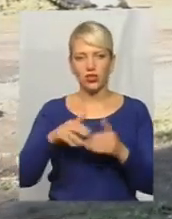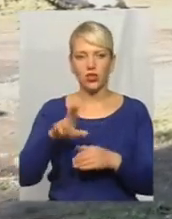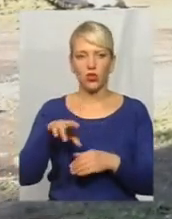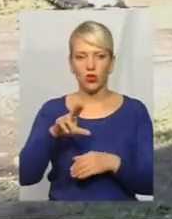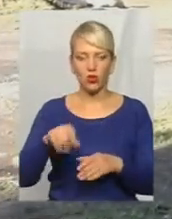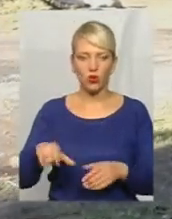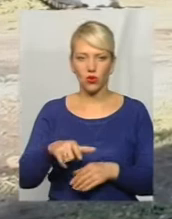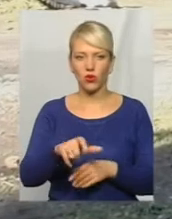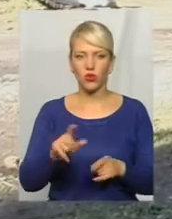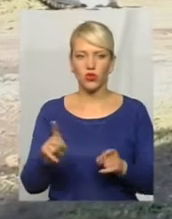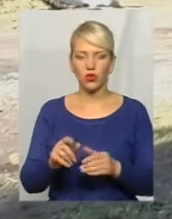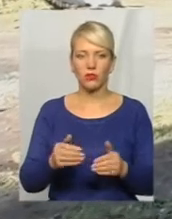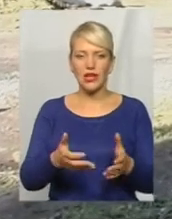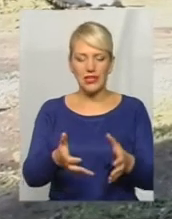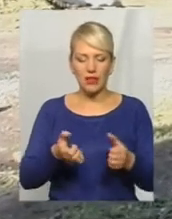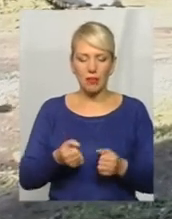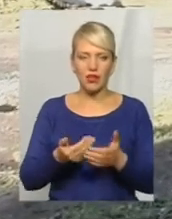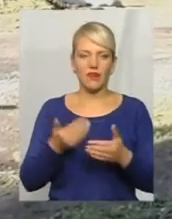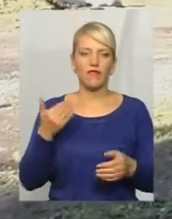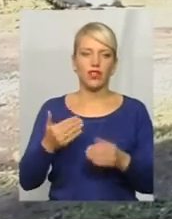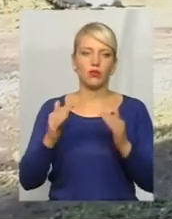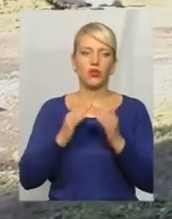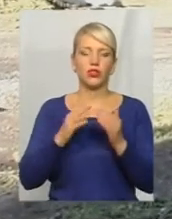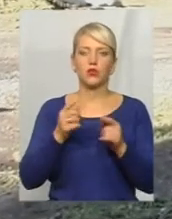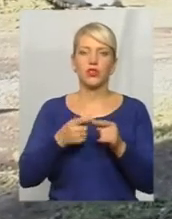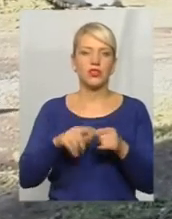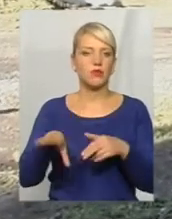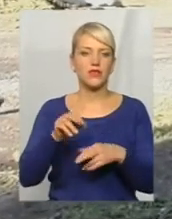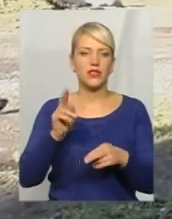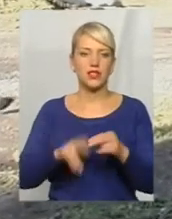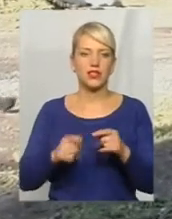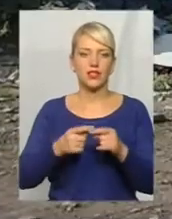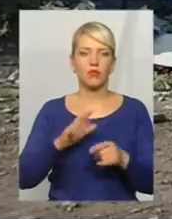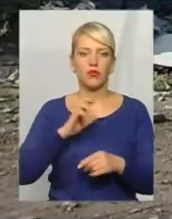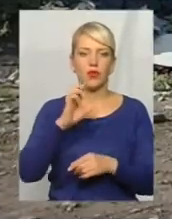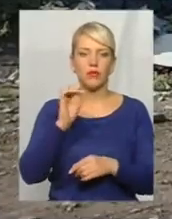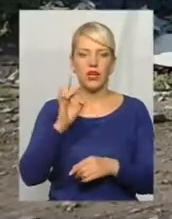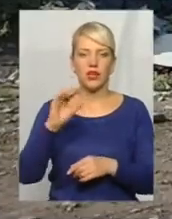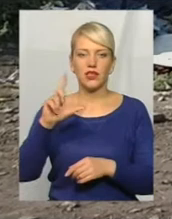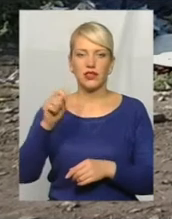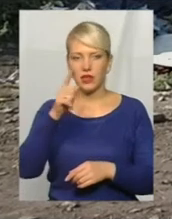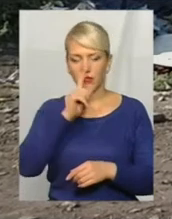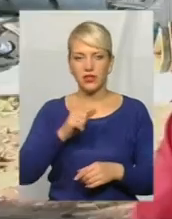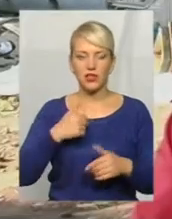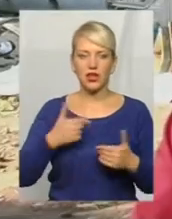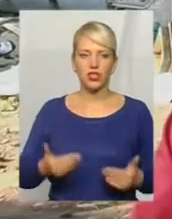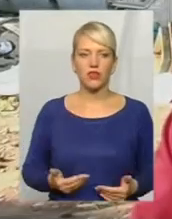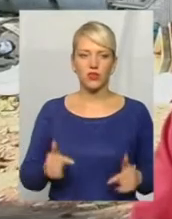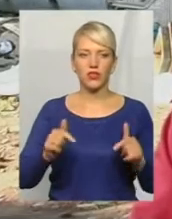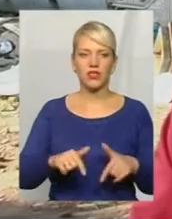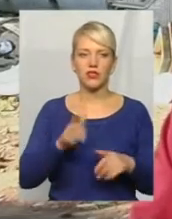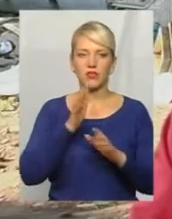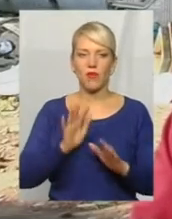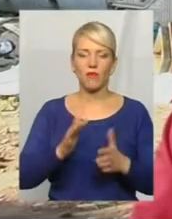щоб віднести їх від житлового будинку. І на тому все скінчилося. То було ще в березні місяці. Я живу тут з моменту здачі цього